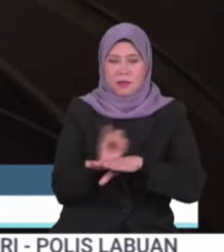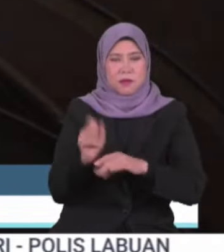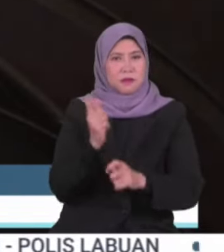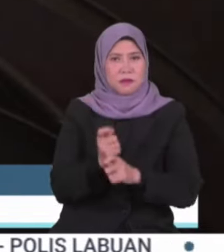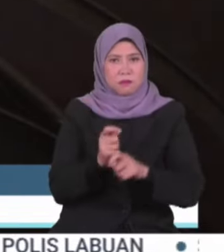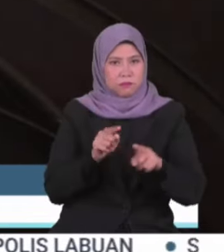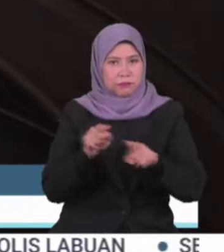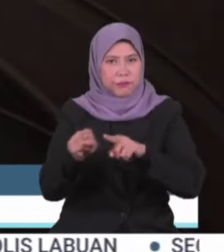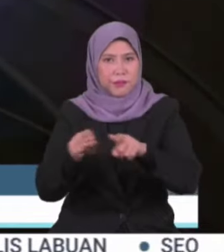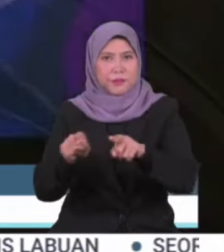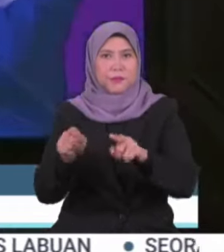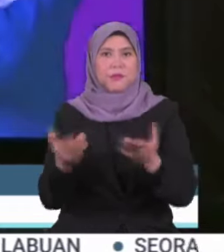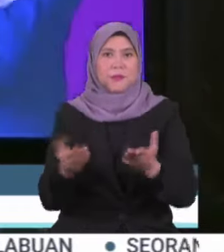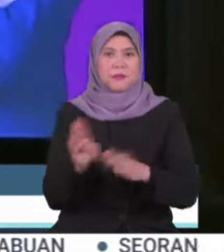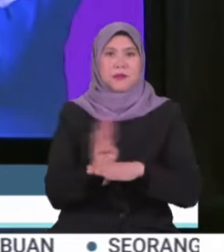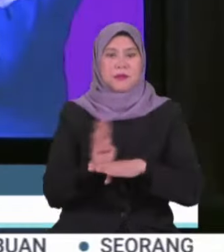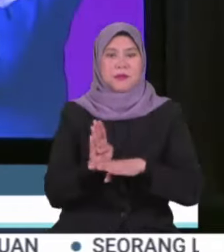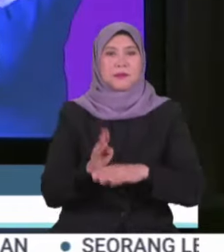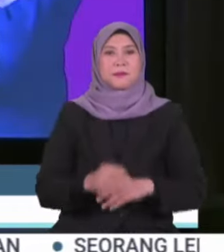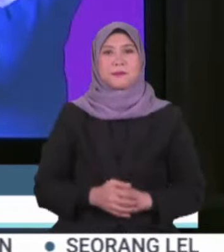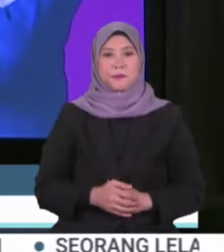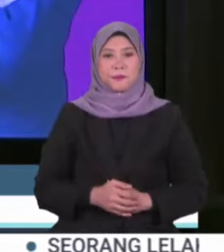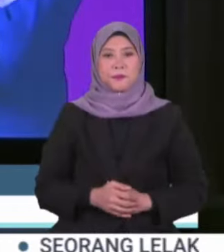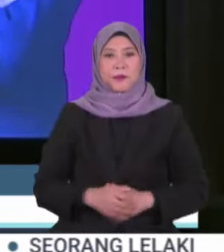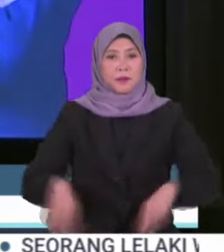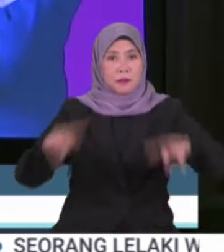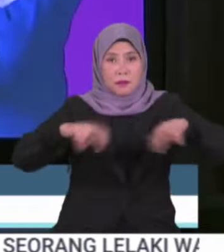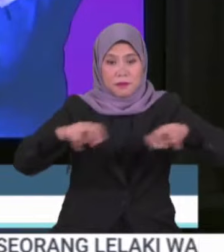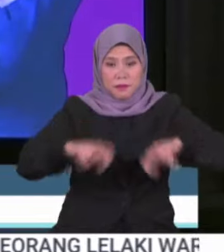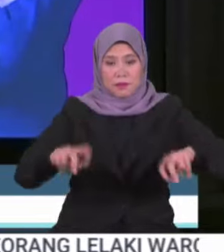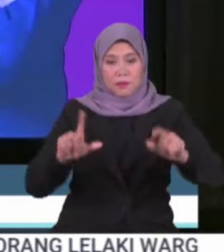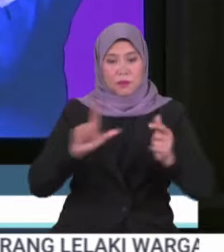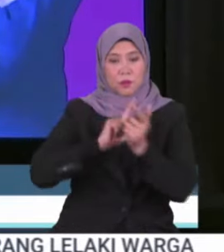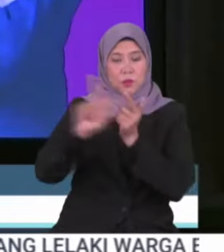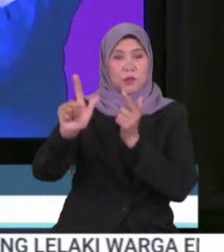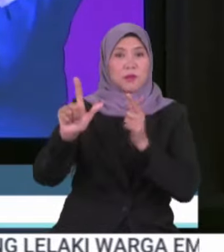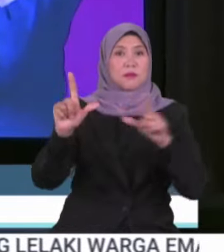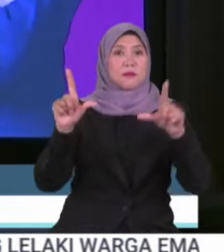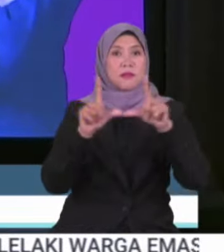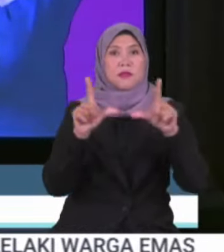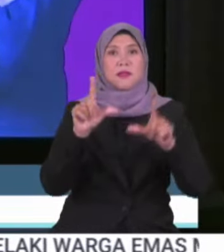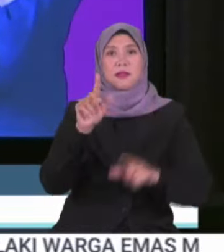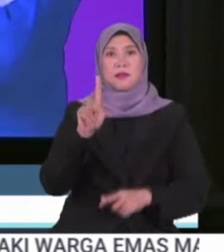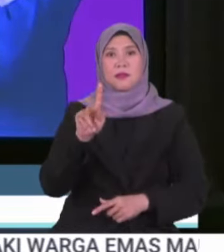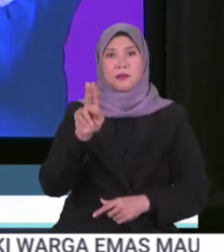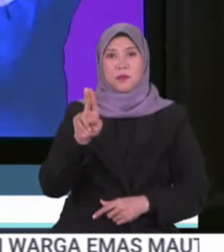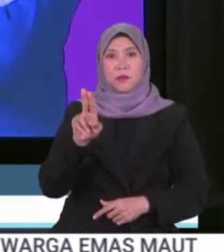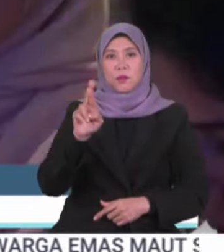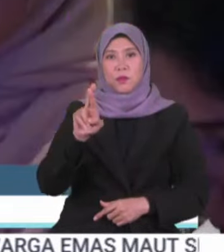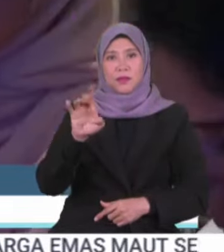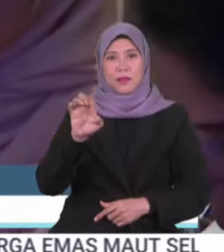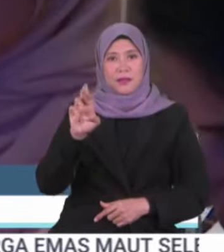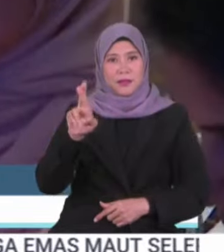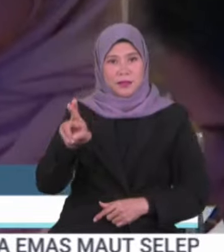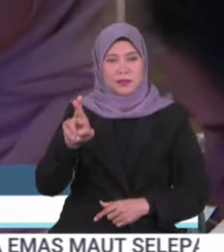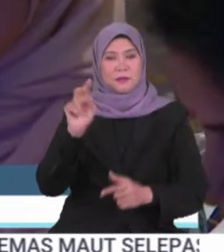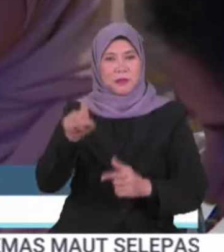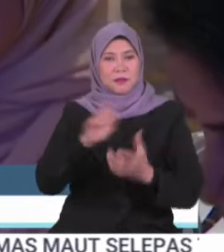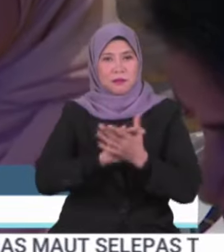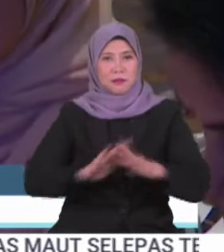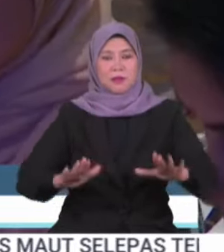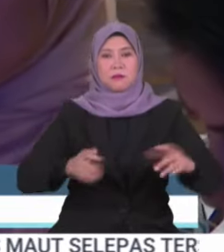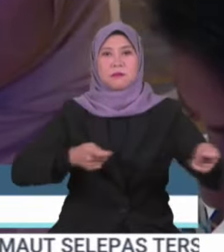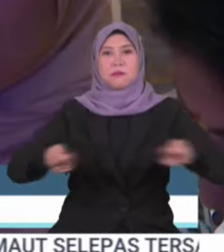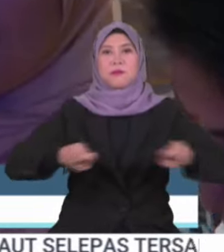kompetitif Penelitian terhadap kelulusan lisan industri Korea Pule bagi mastikan keselamatan dan aspek